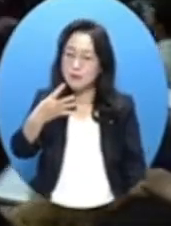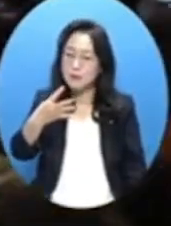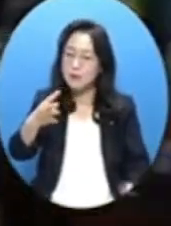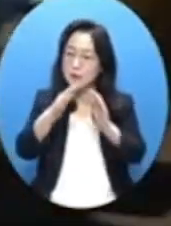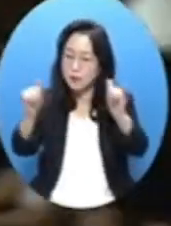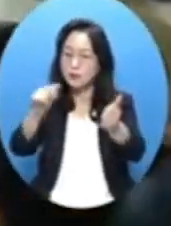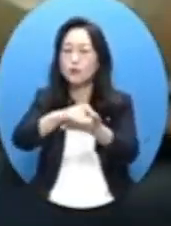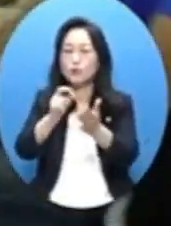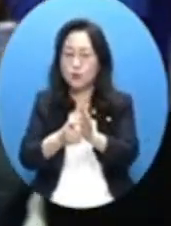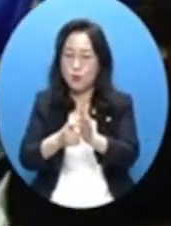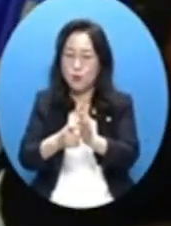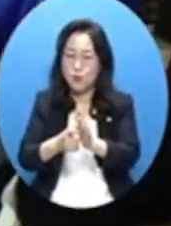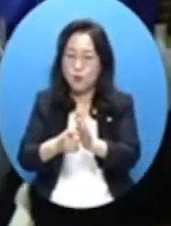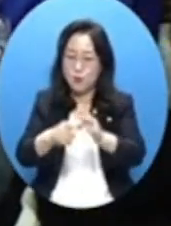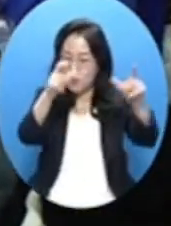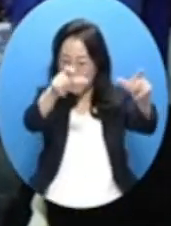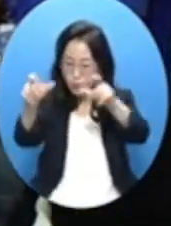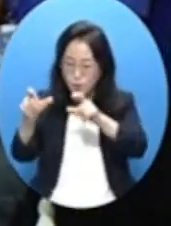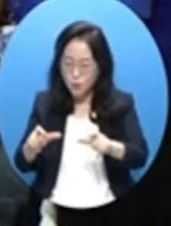마닐라 전역에서 모여왔는데